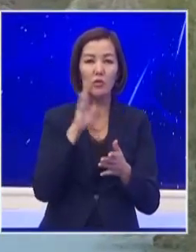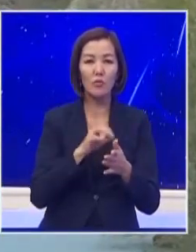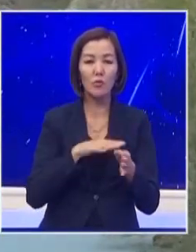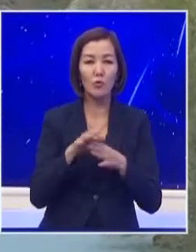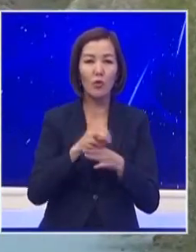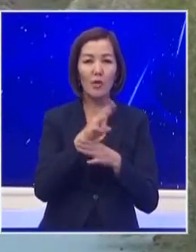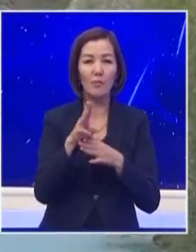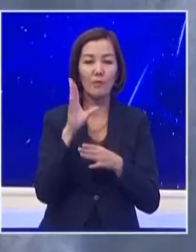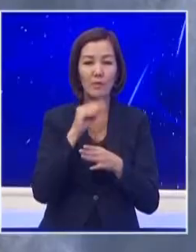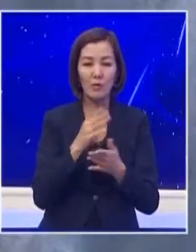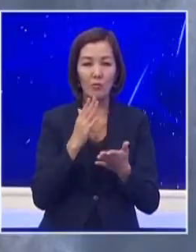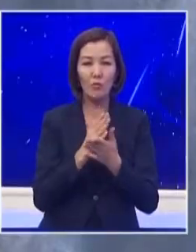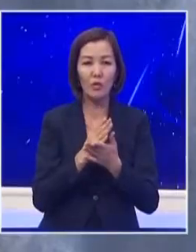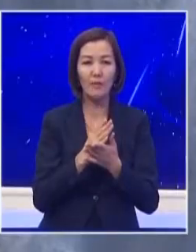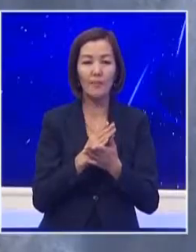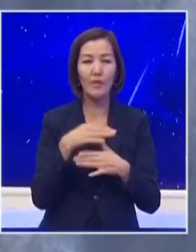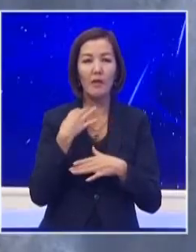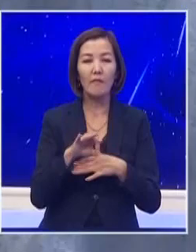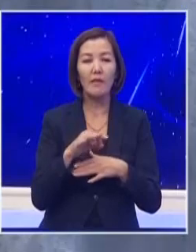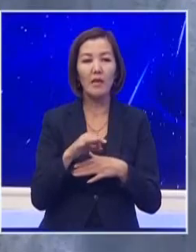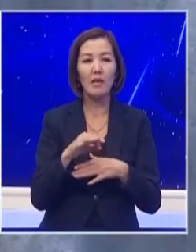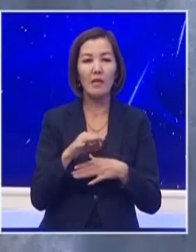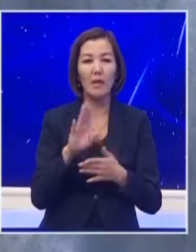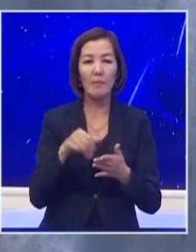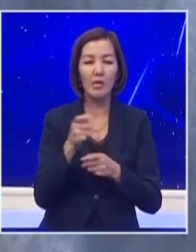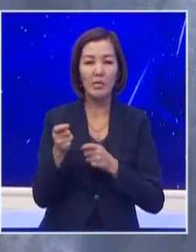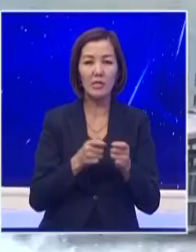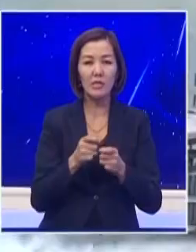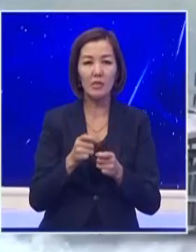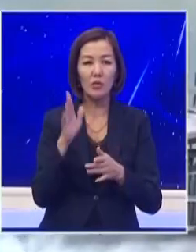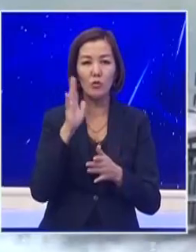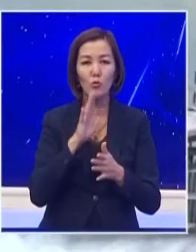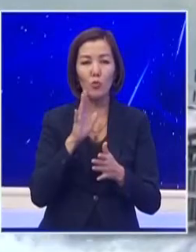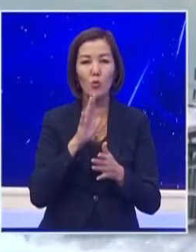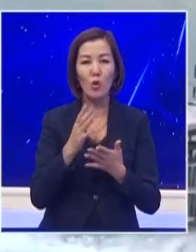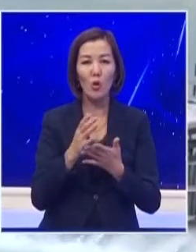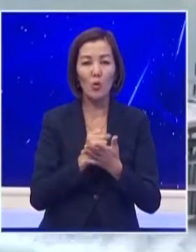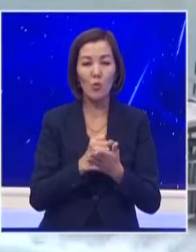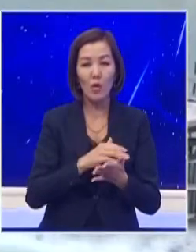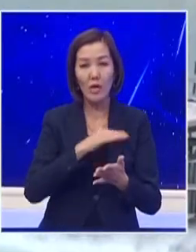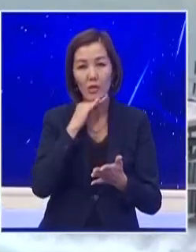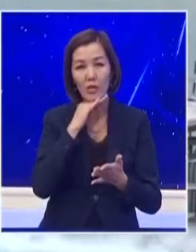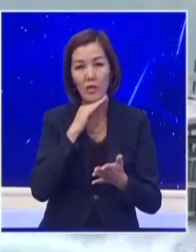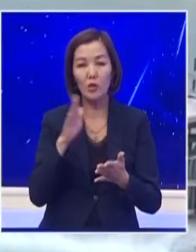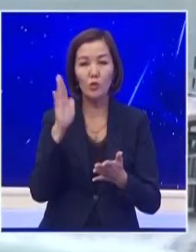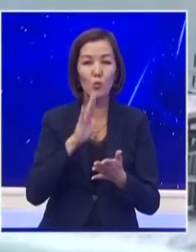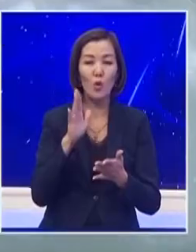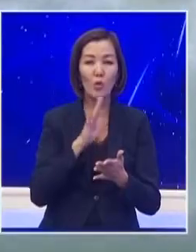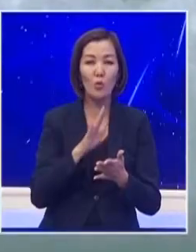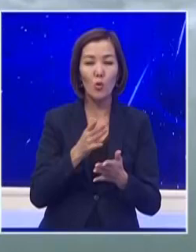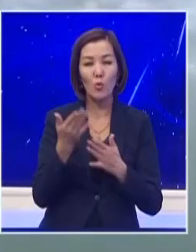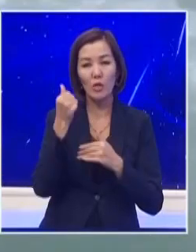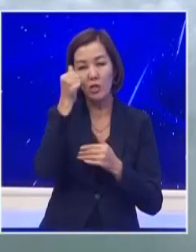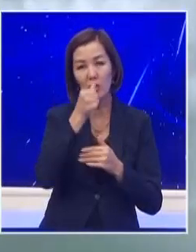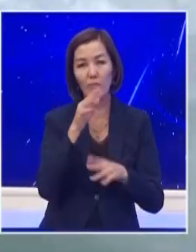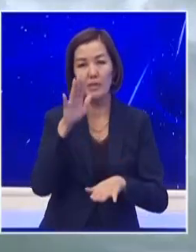толық қамтамасыз етіп отыр. Филиал басшысының айтуынша, биыл су қоры қажетті мөлшерге жеткендіктен суару маусымы өткен